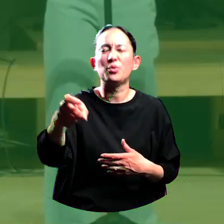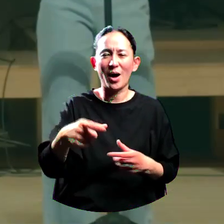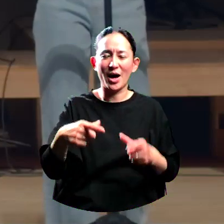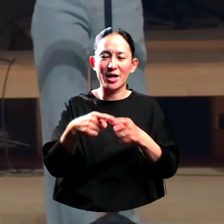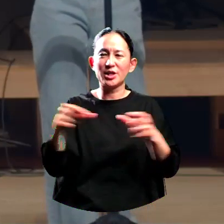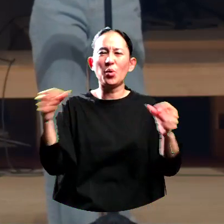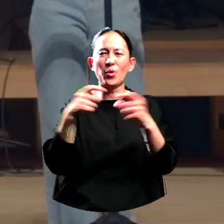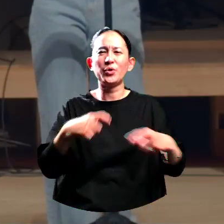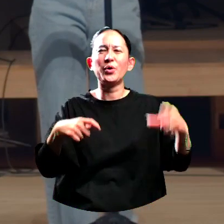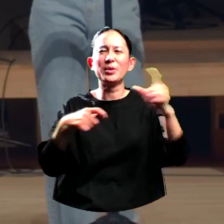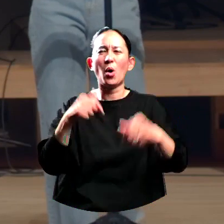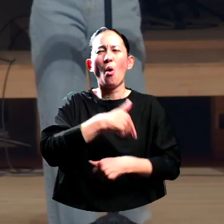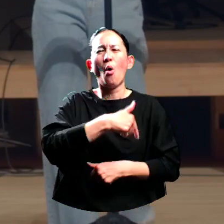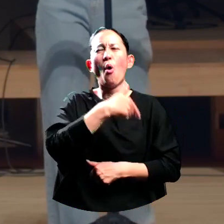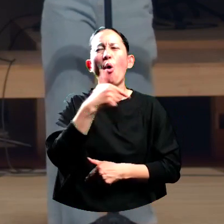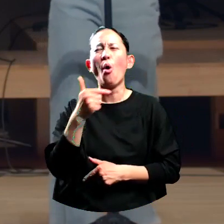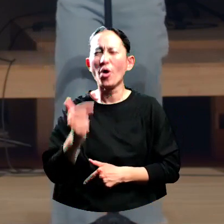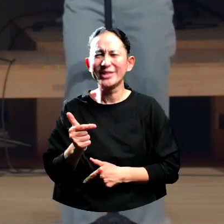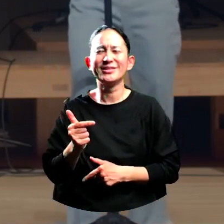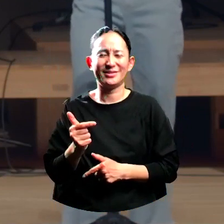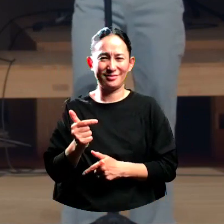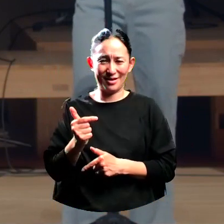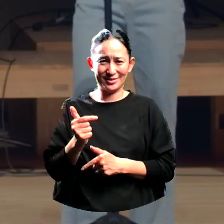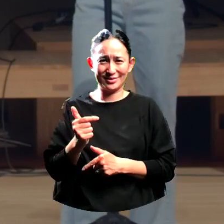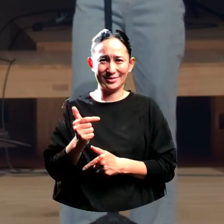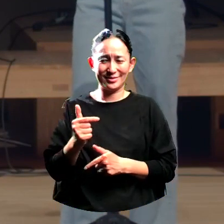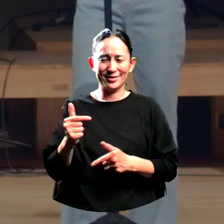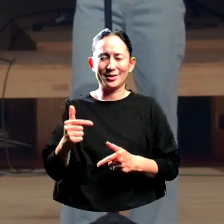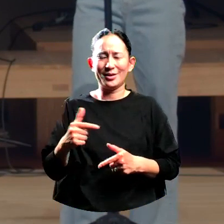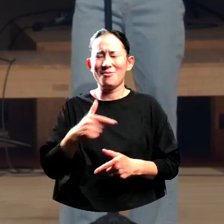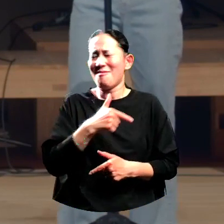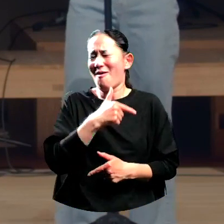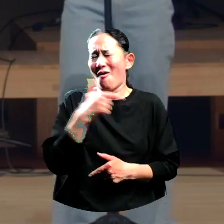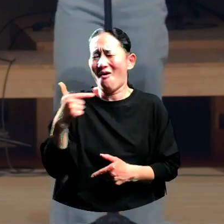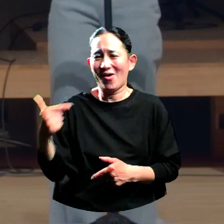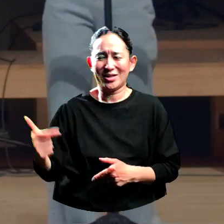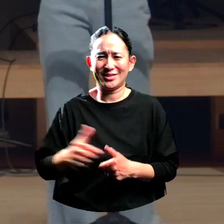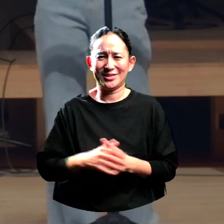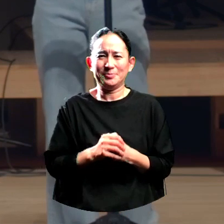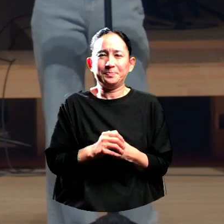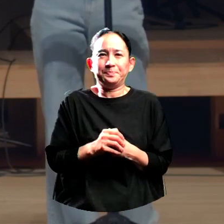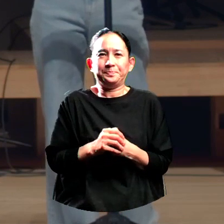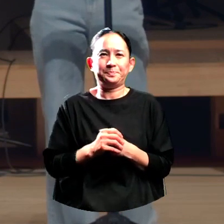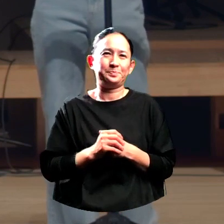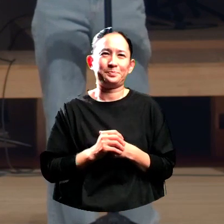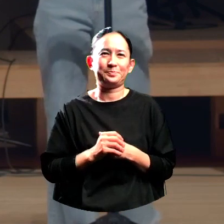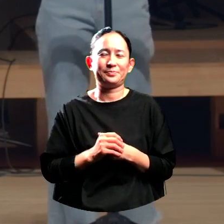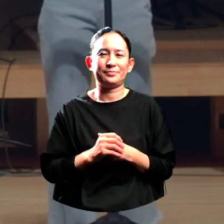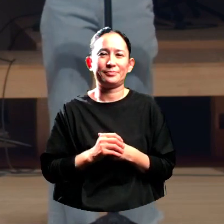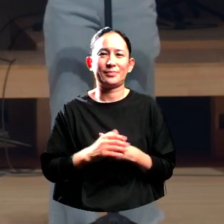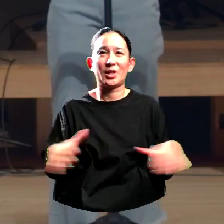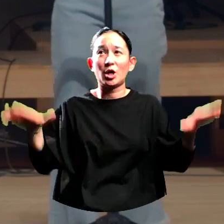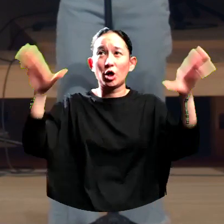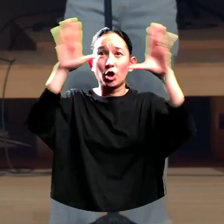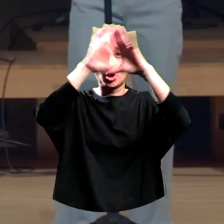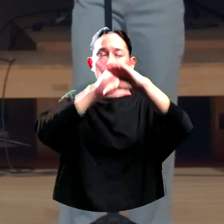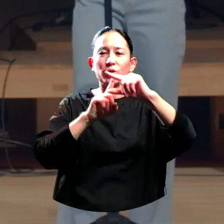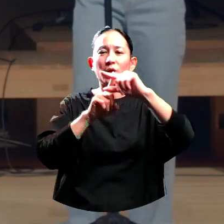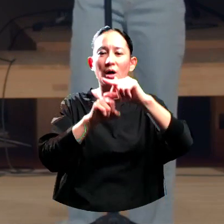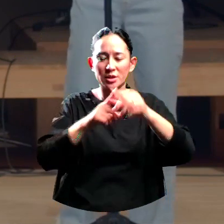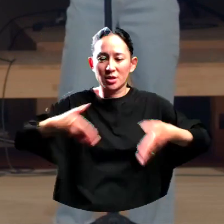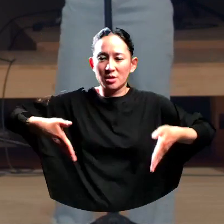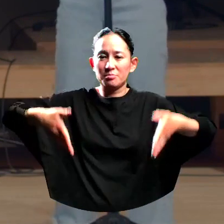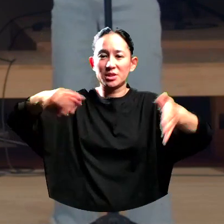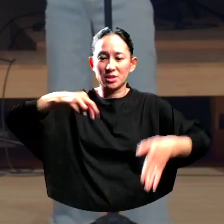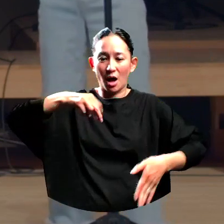ワイアンサイズなんですよ。 And their cockroaches are way bigger than the ones you see in Japan. 夜中に道を歩いているとも